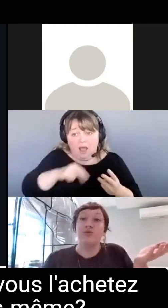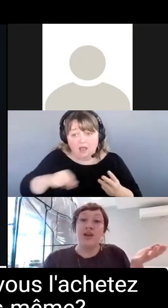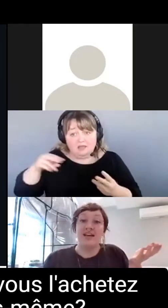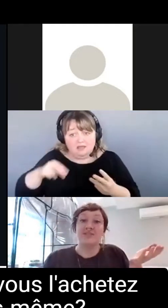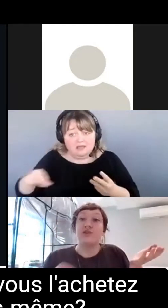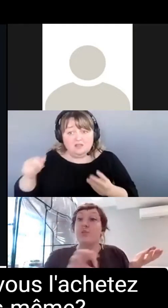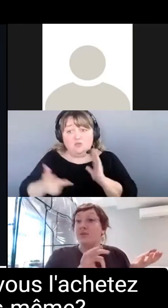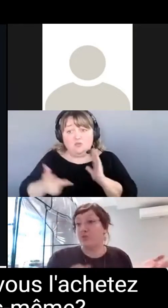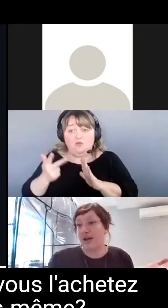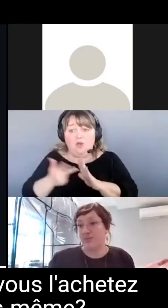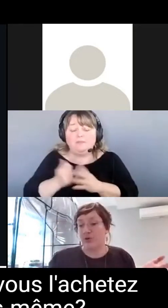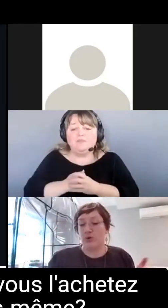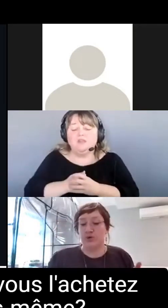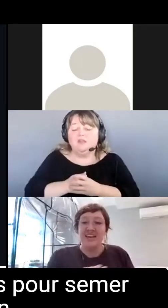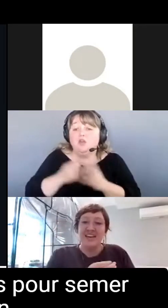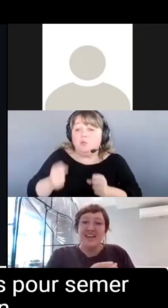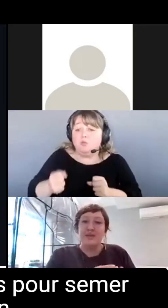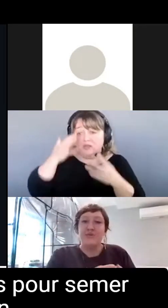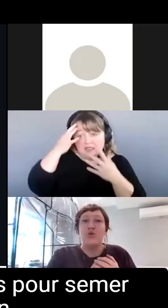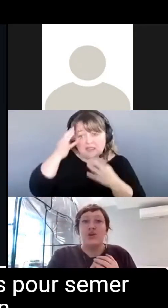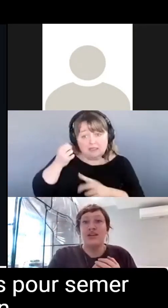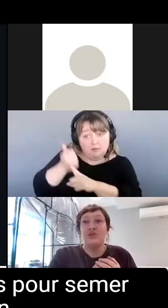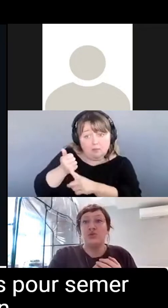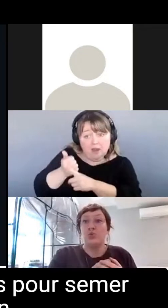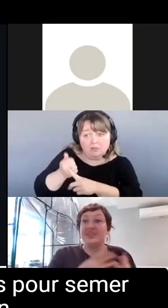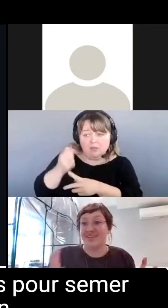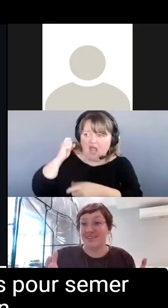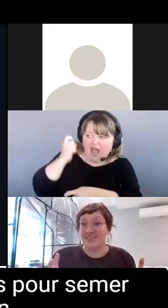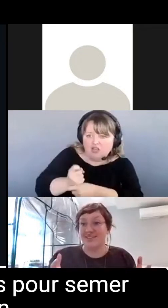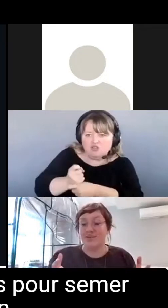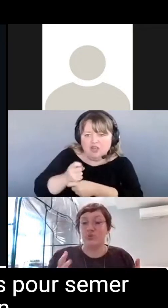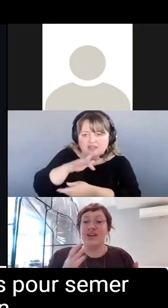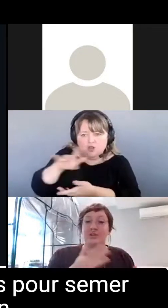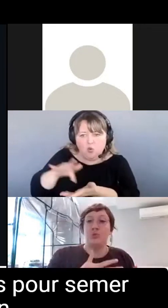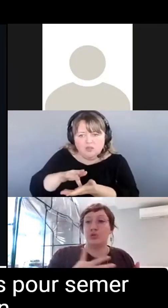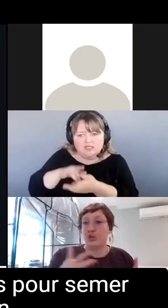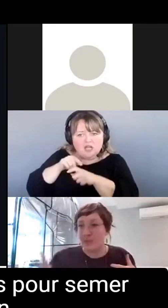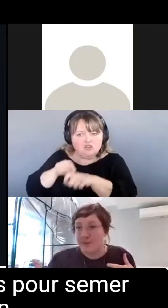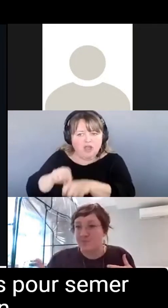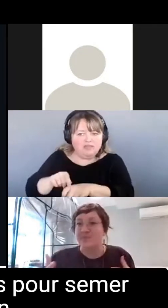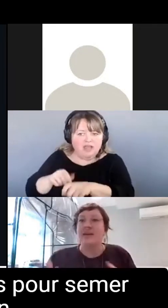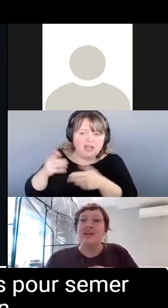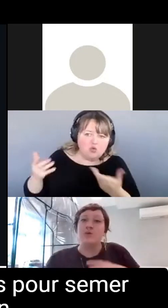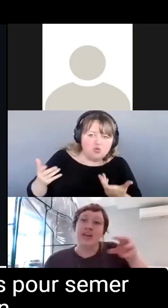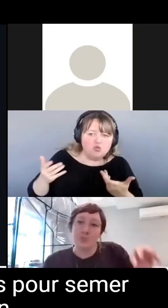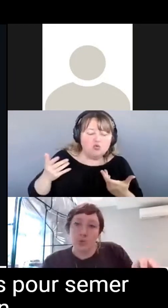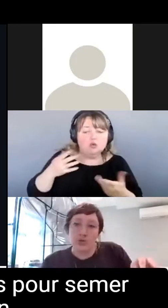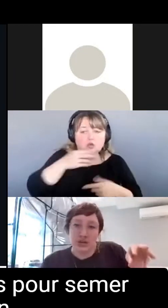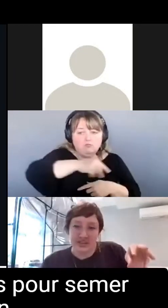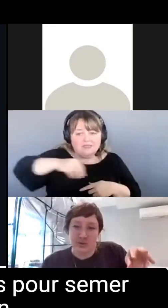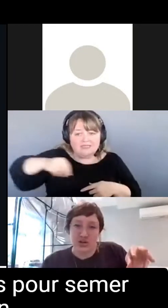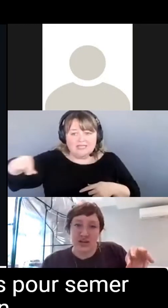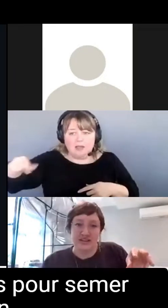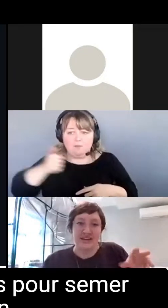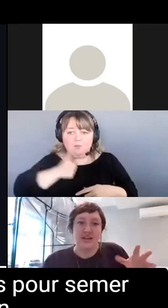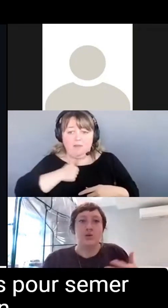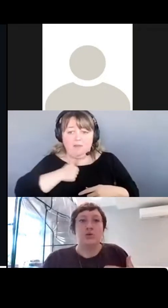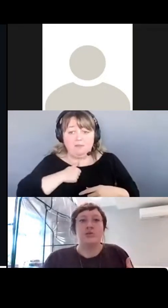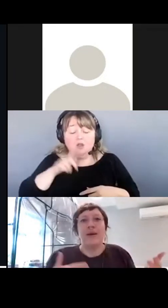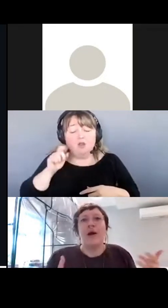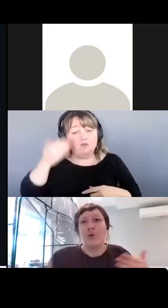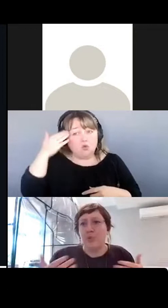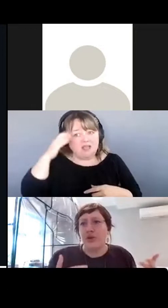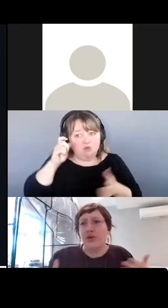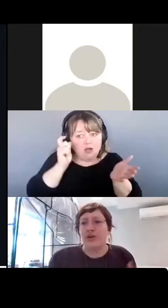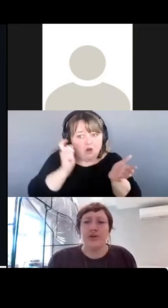ou vous la semez vous-même? Donc, il faut connaître nos dates pour semer et nos dates pour sortir au jardin. Donc,